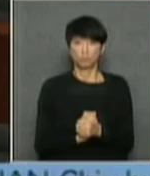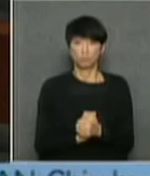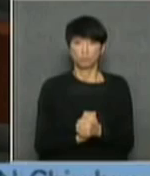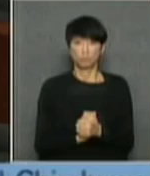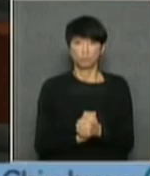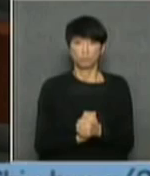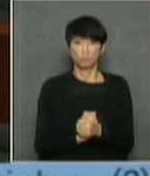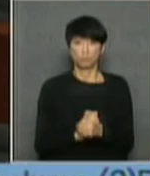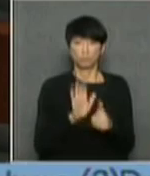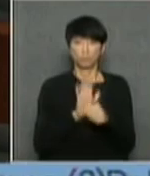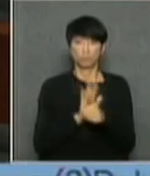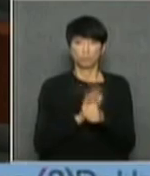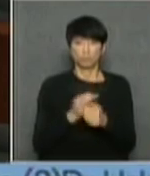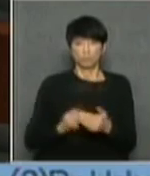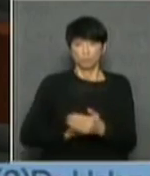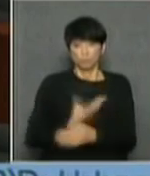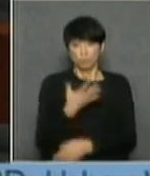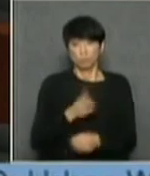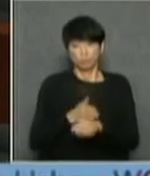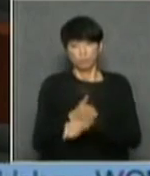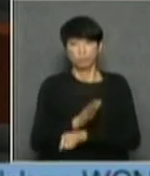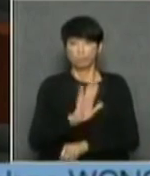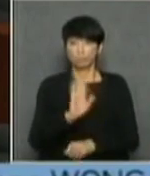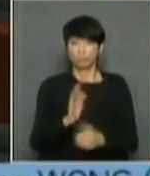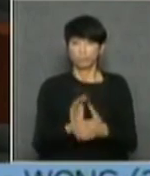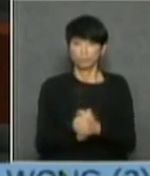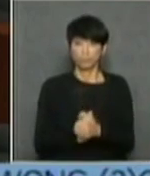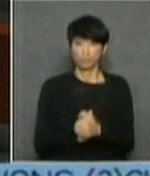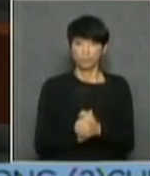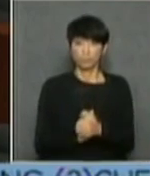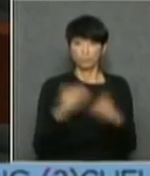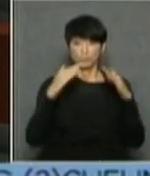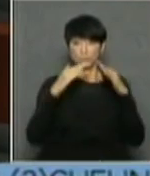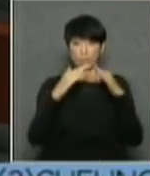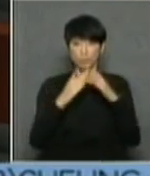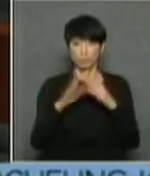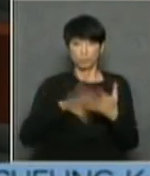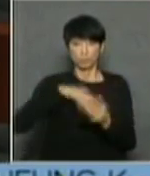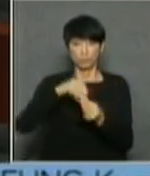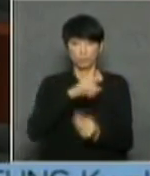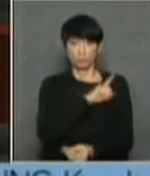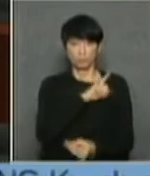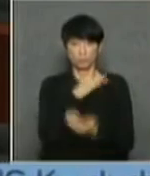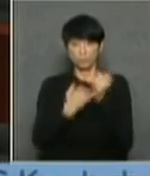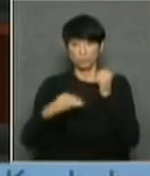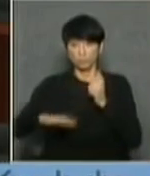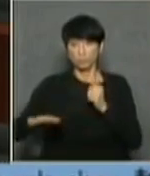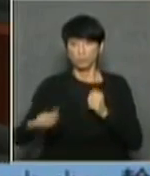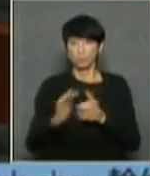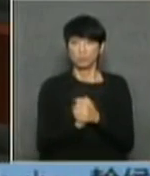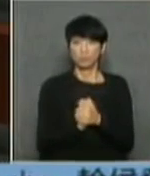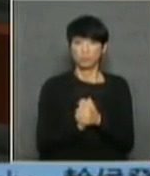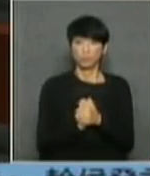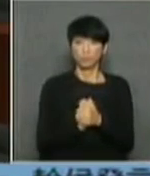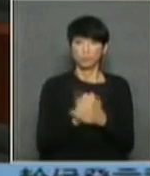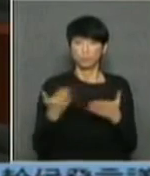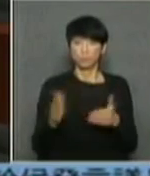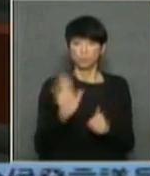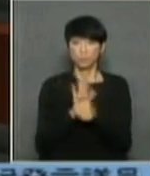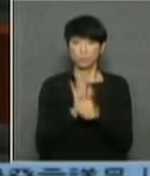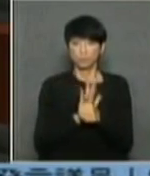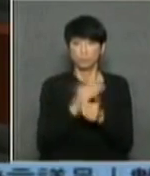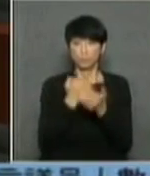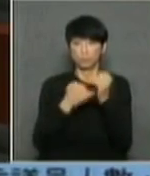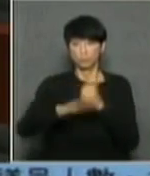子。除了補償之外呢，居民呢更加關心自己的仔女。當局現時呢是為兒童驗血的